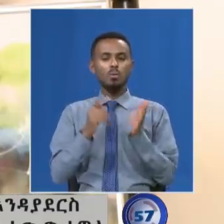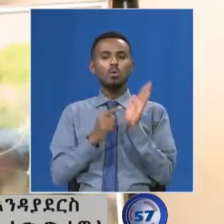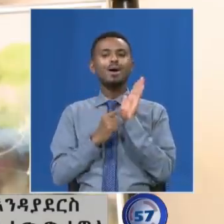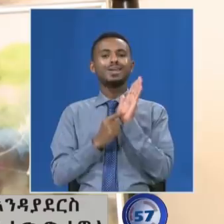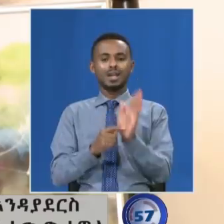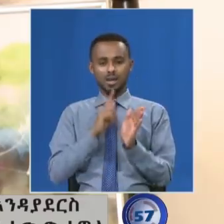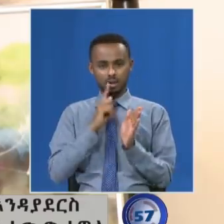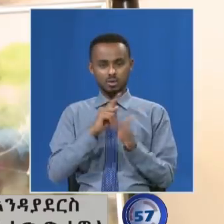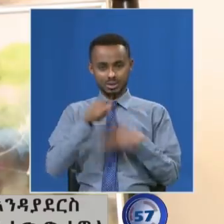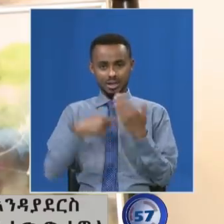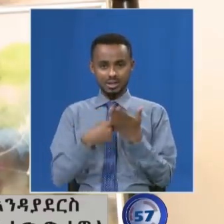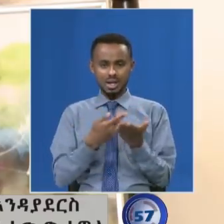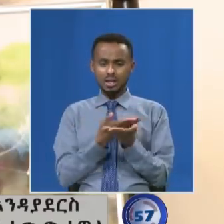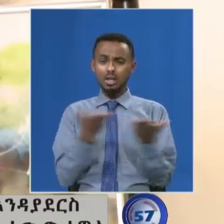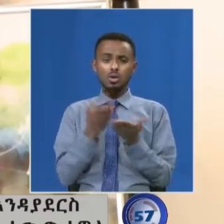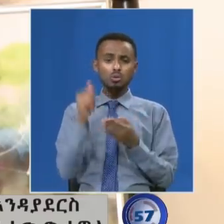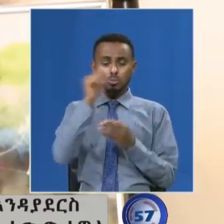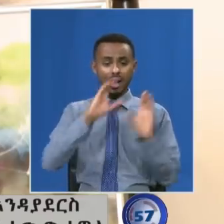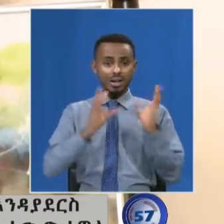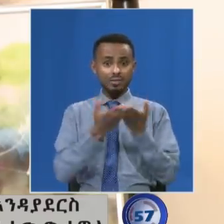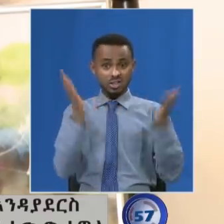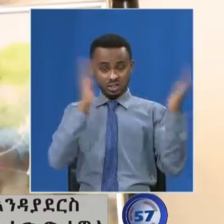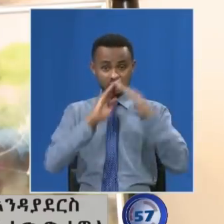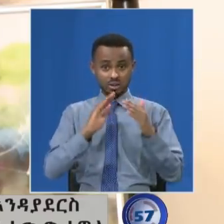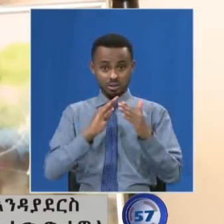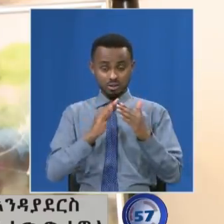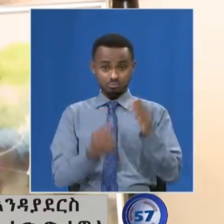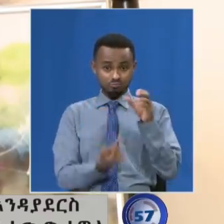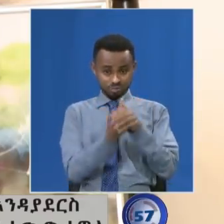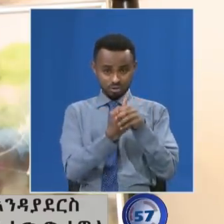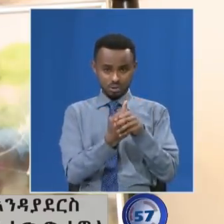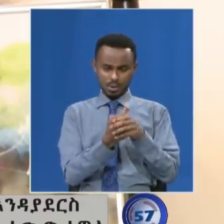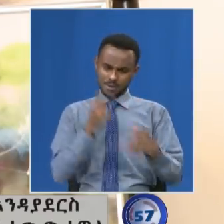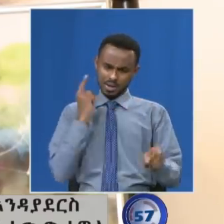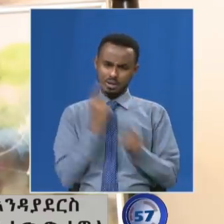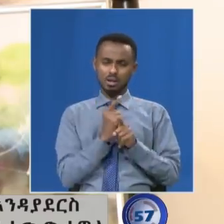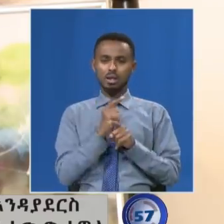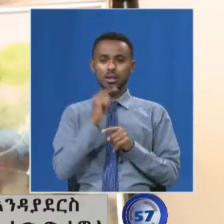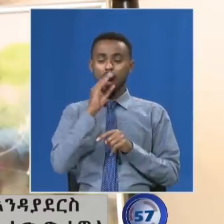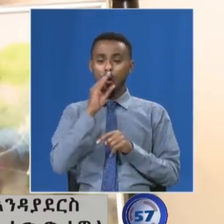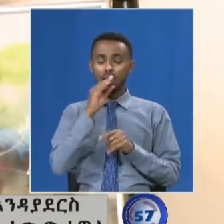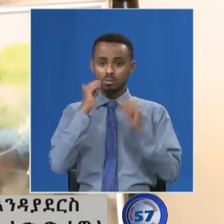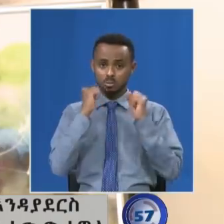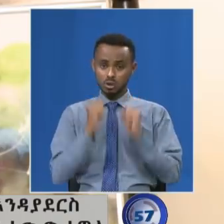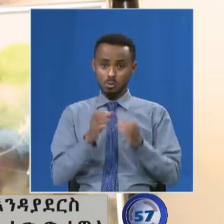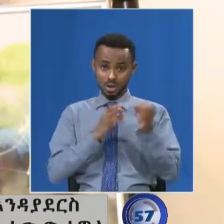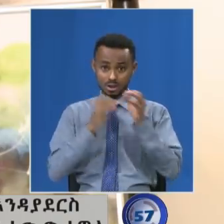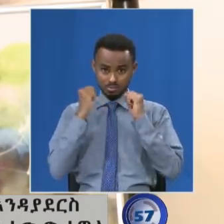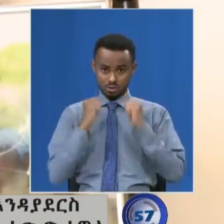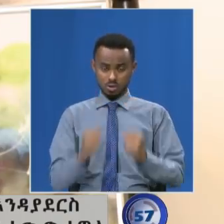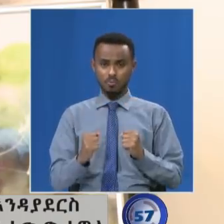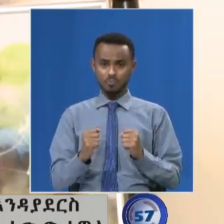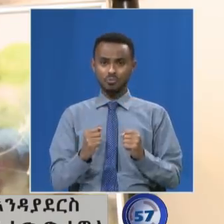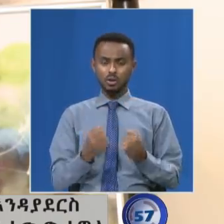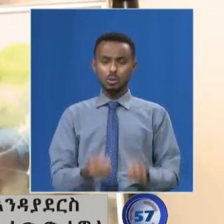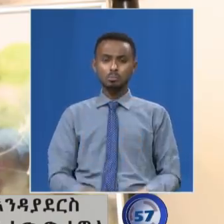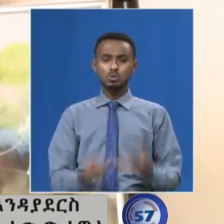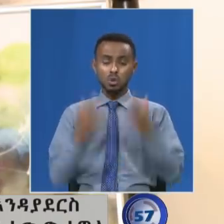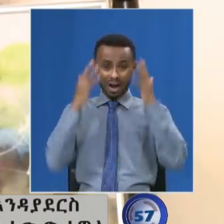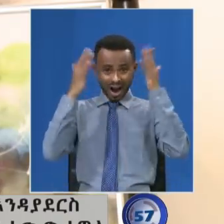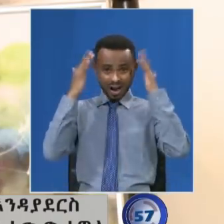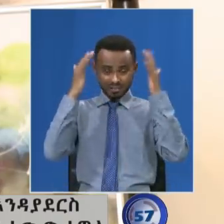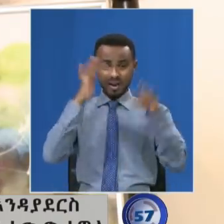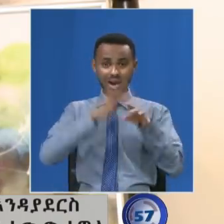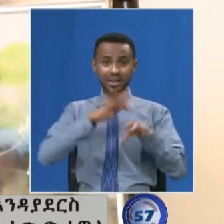ነው። ስለዚህ የትኛው የኢትዮጵያ ክፍል ላይ ችግር ይከሰት በእርግጠኛ መናገር መግለጽ የሚችለው ብዙ አሁን አፈር